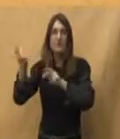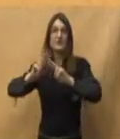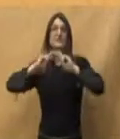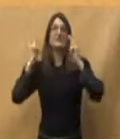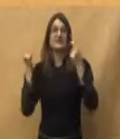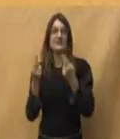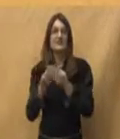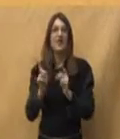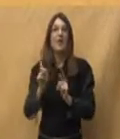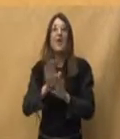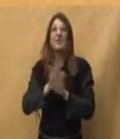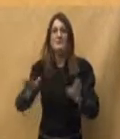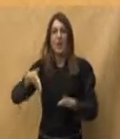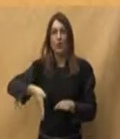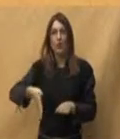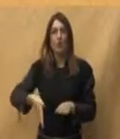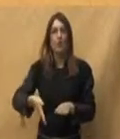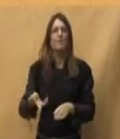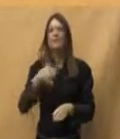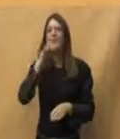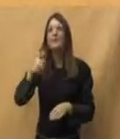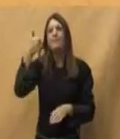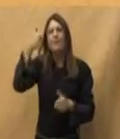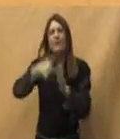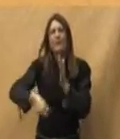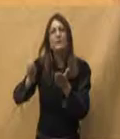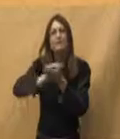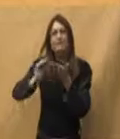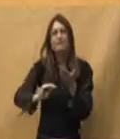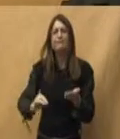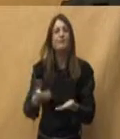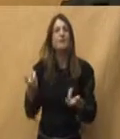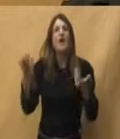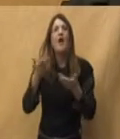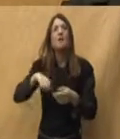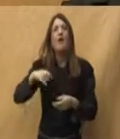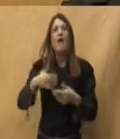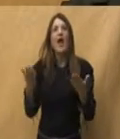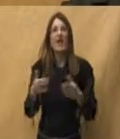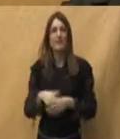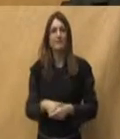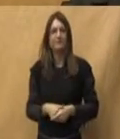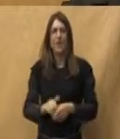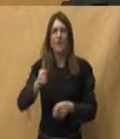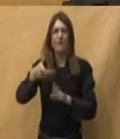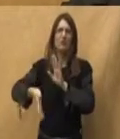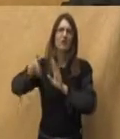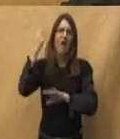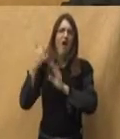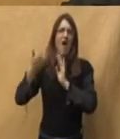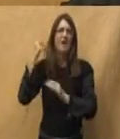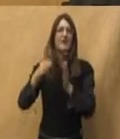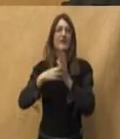na ovoj nacionalnoj razini. Recite mi, kad ste prvu knjigu napisao i čemu je ona bila posvećena? A prva knjiga je bila dosta davno, to je bilo negdje